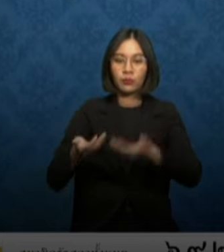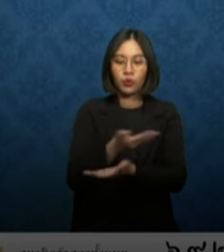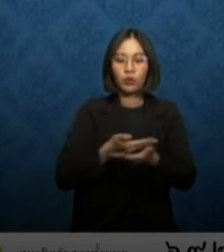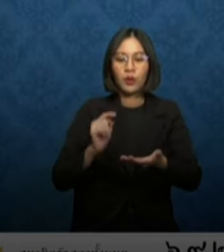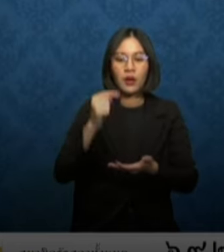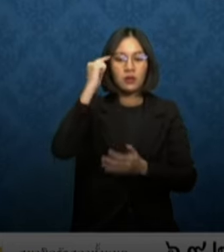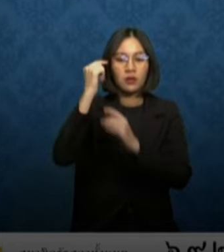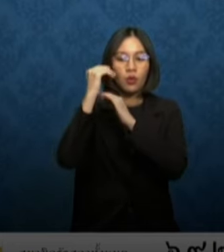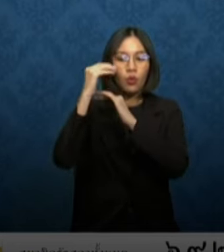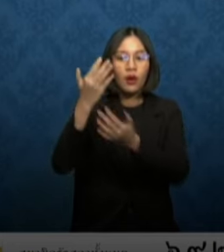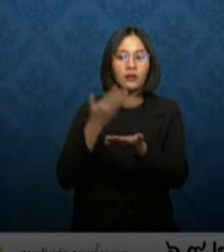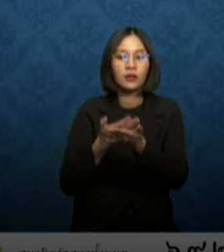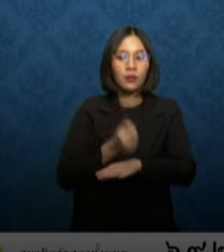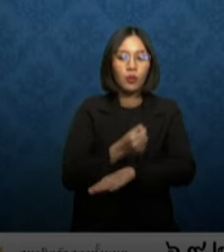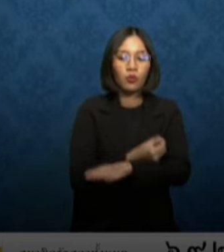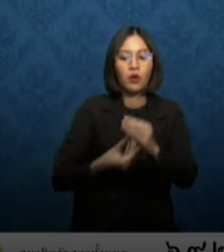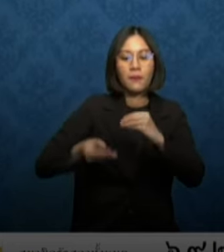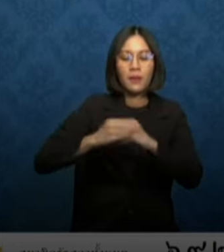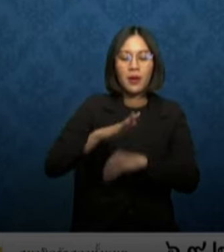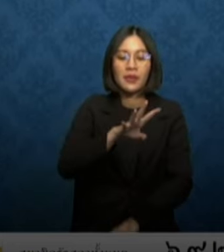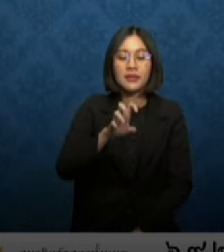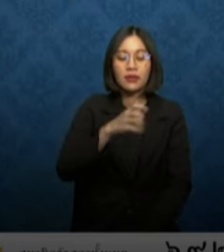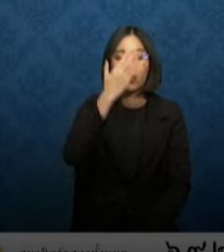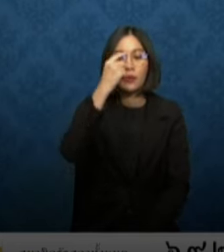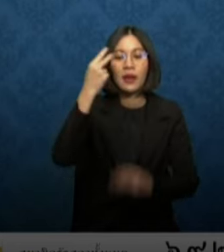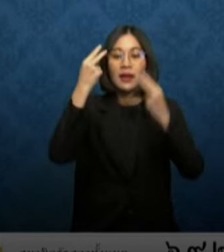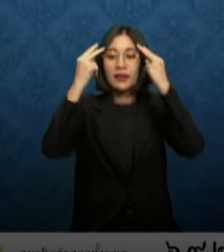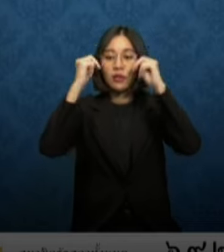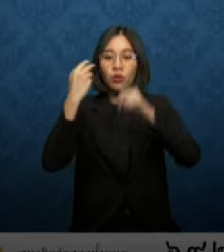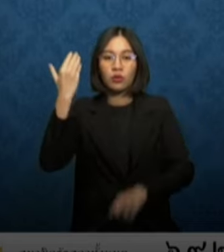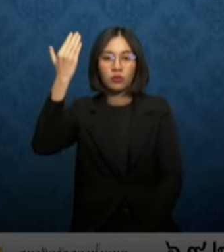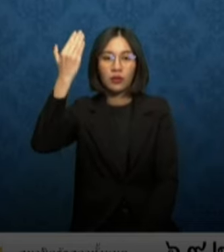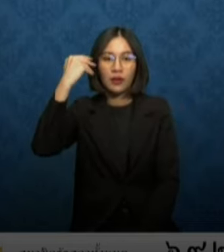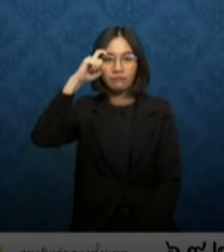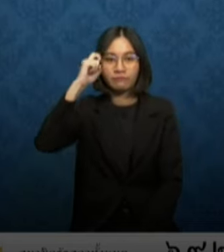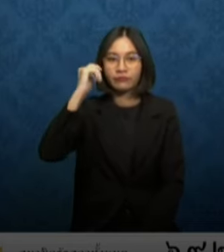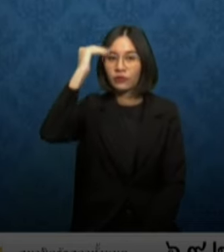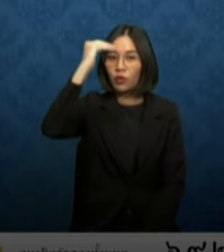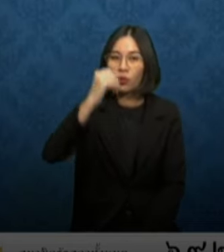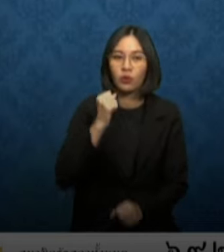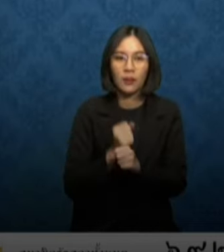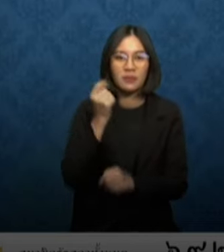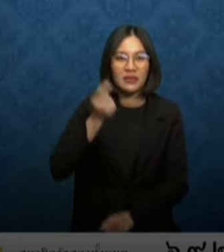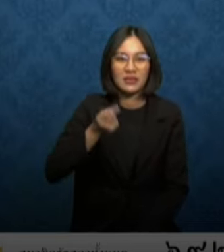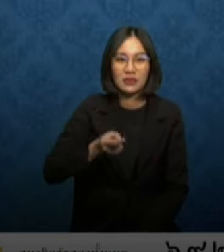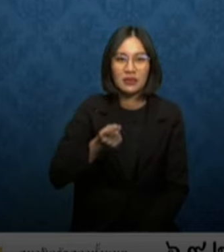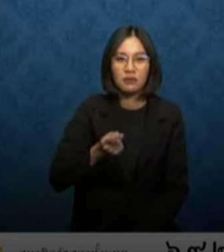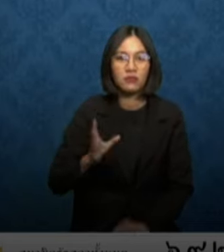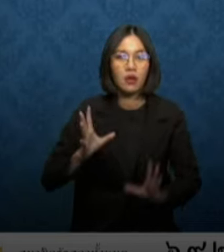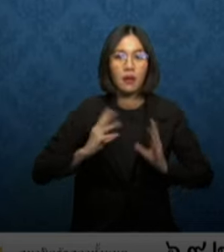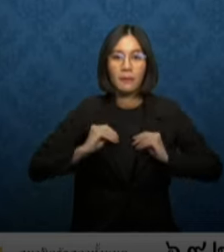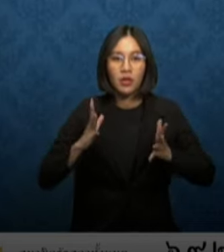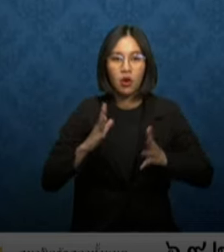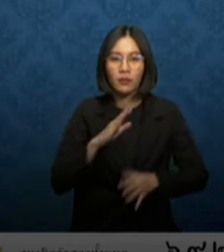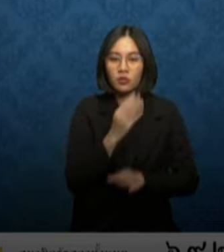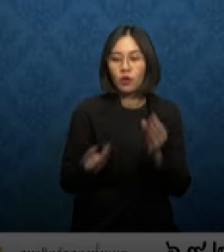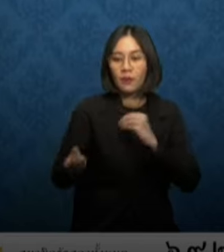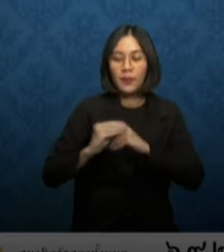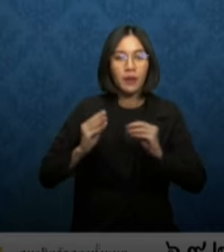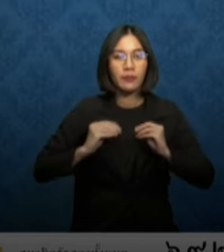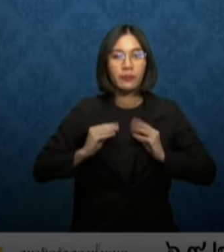หวังว่าจ้างจะปรับขึ้น 400บาทแน่ๆเพราะท่านนายกรัฐมนตรีตอนนั้นเนี่ท่านเศรษฐานี่เอาจริงท่านไม่ยอม